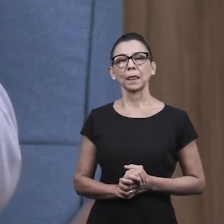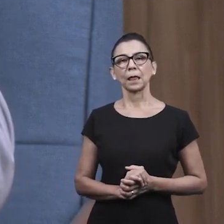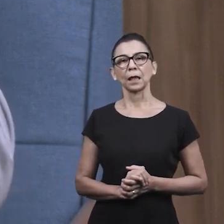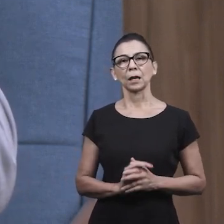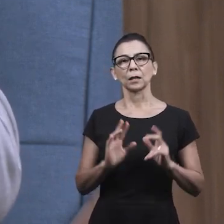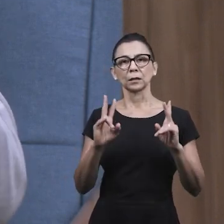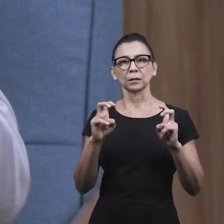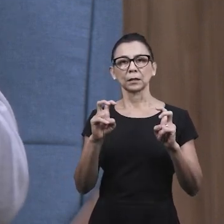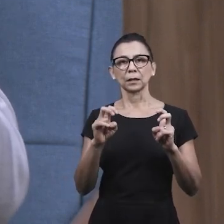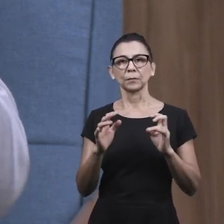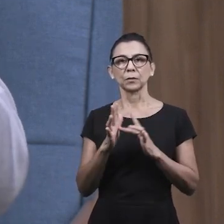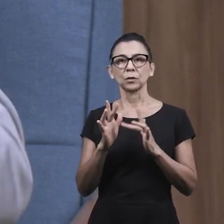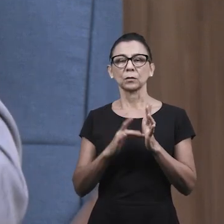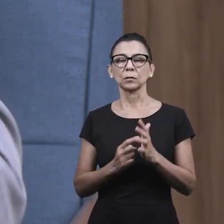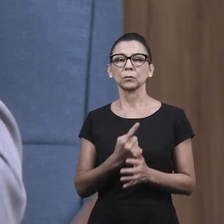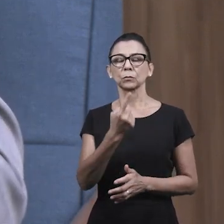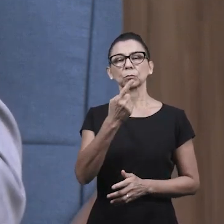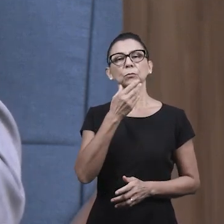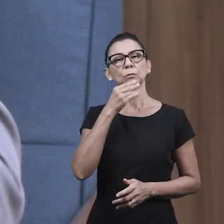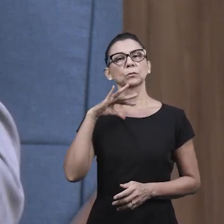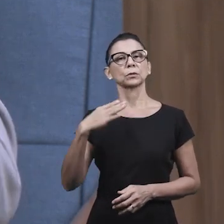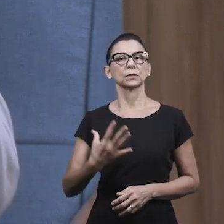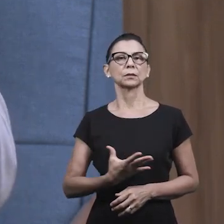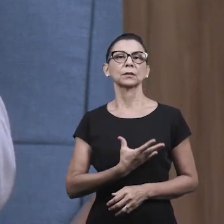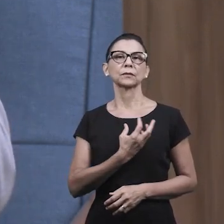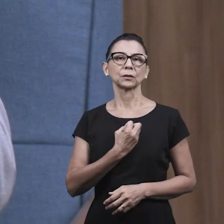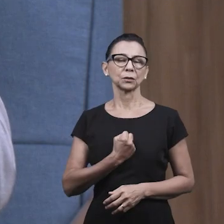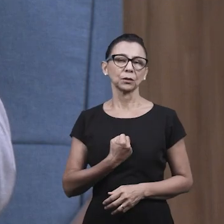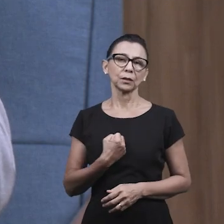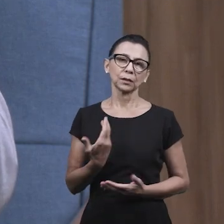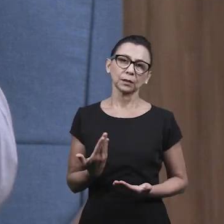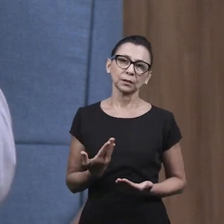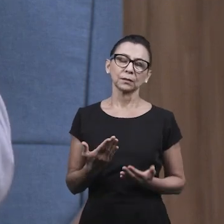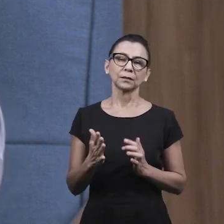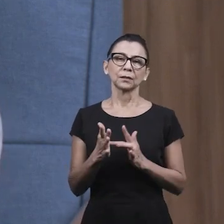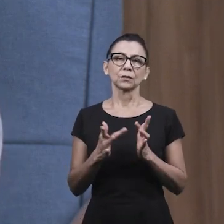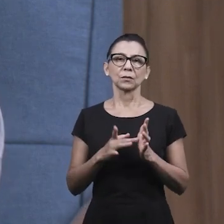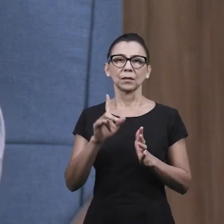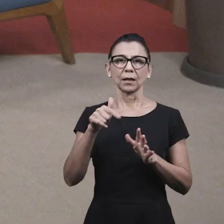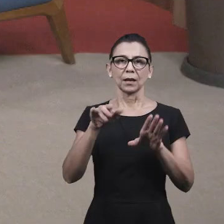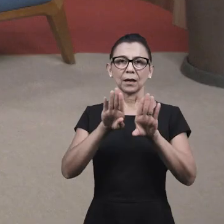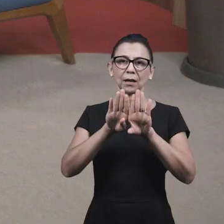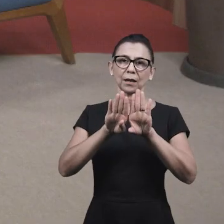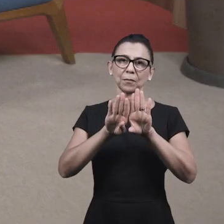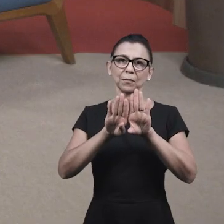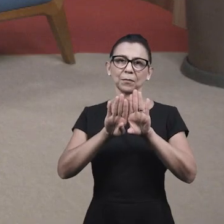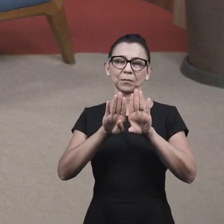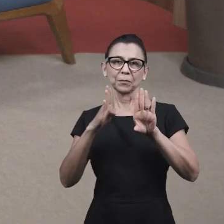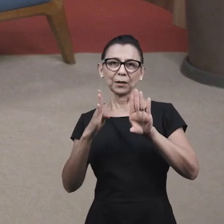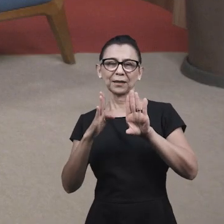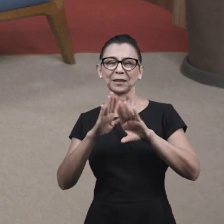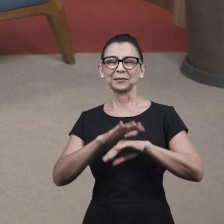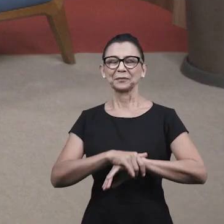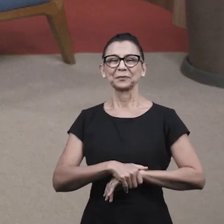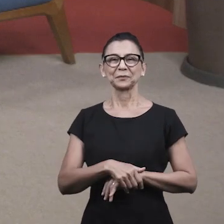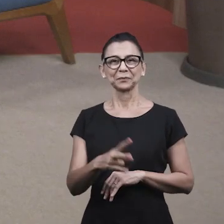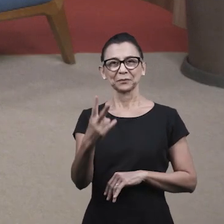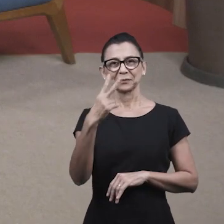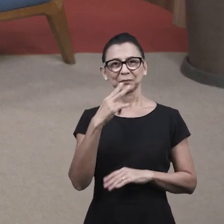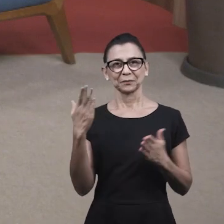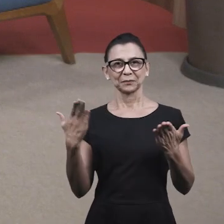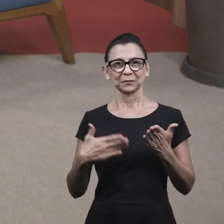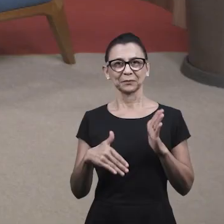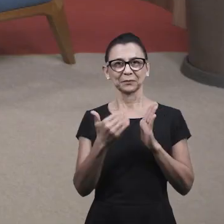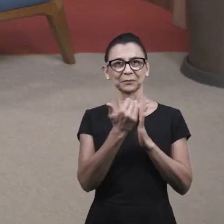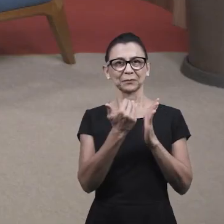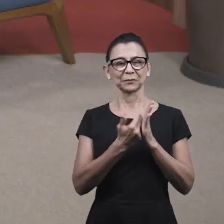seul sauveur, parlera sur le sujet Jésus est la porte. Assistez maintenant le volet leçon du